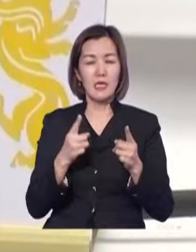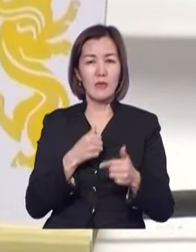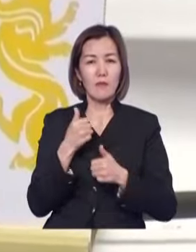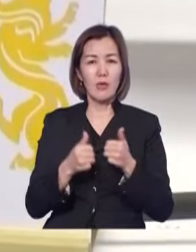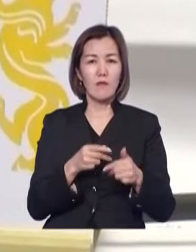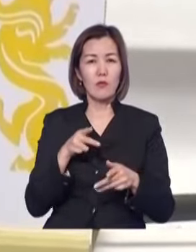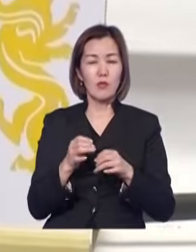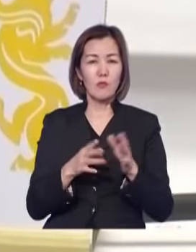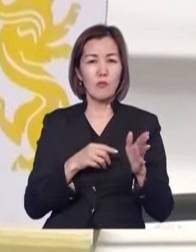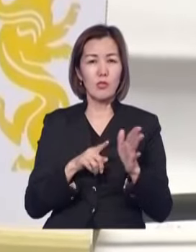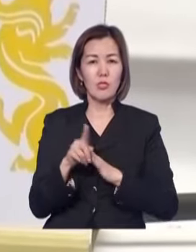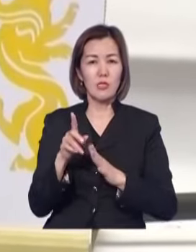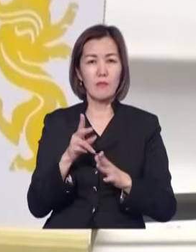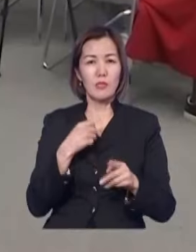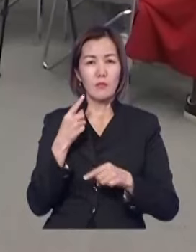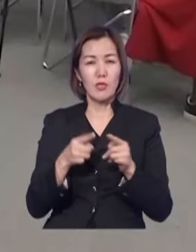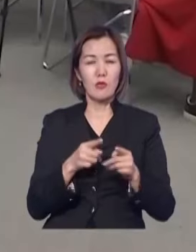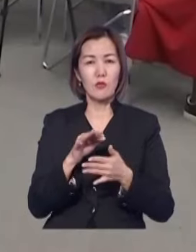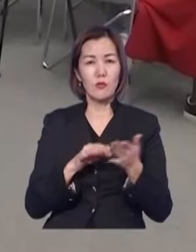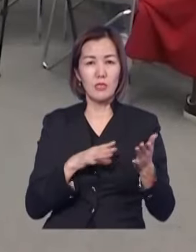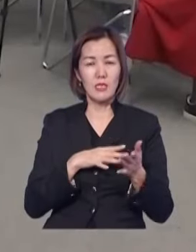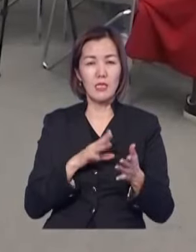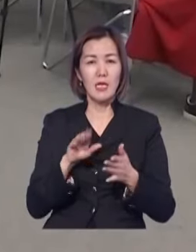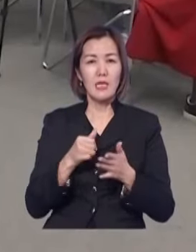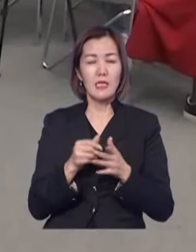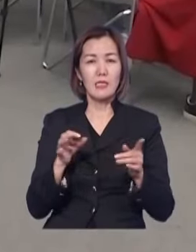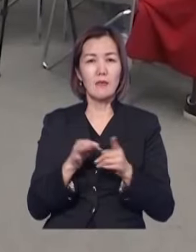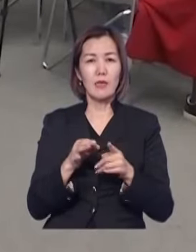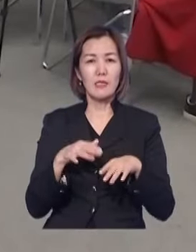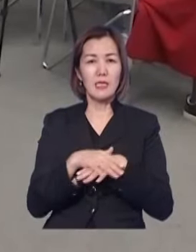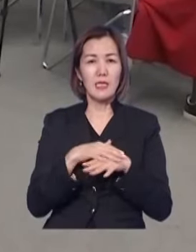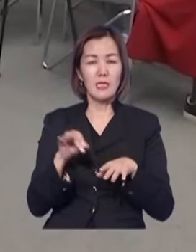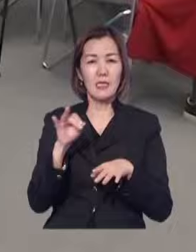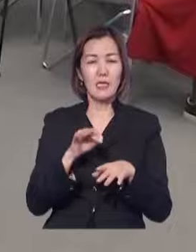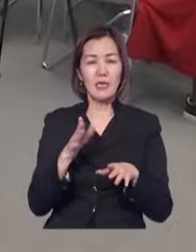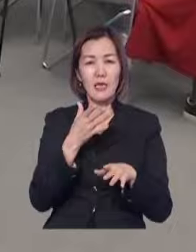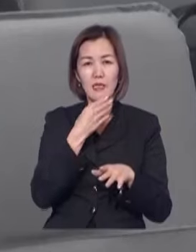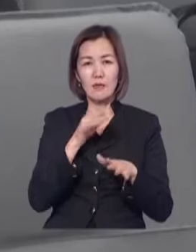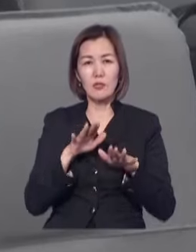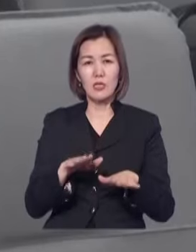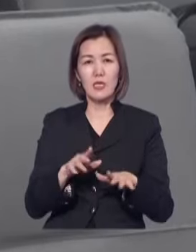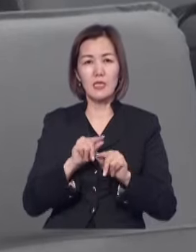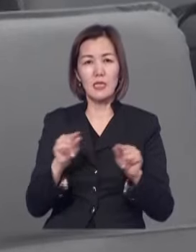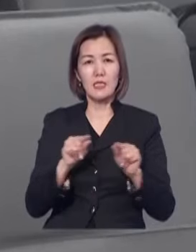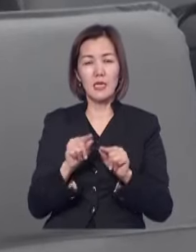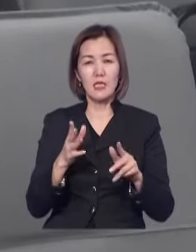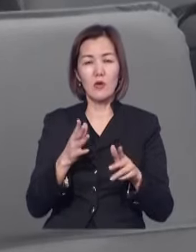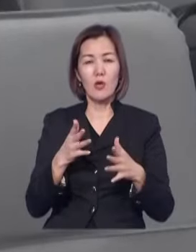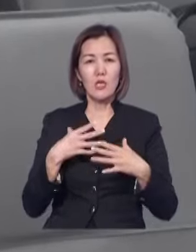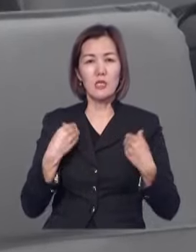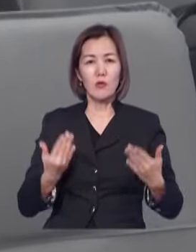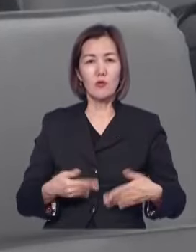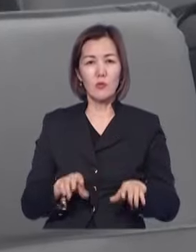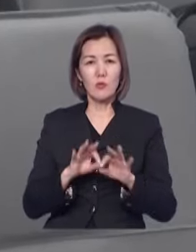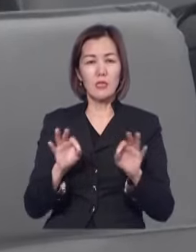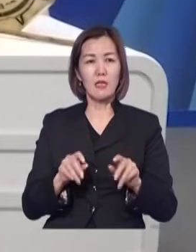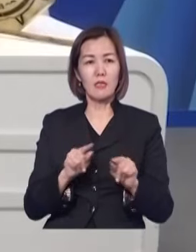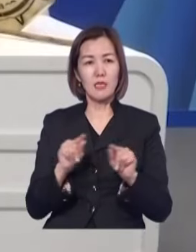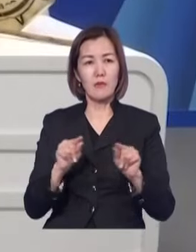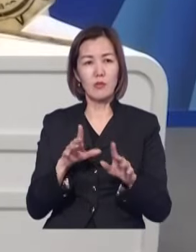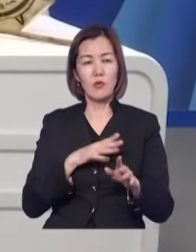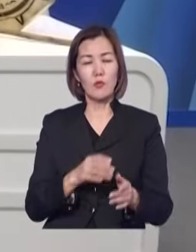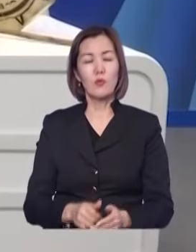марафон 2015 жылдан бастап дәстүрлі түрде өткізіледі. Негізгі мақсат елдегі тарихи көрікті жерлерді насихаттау, салауатты өмір